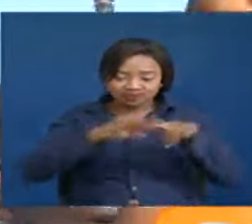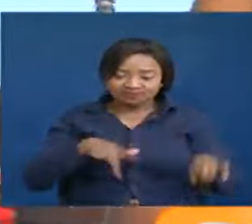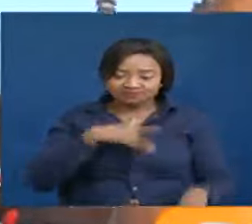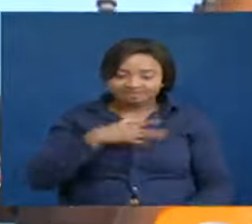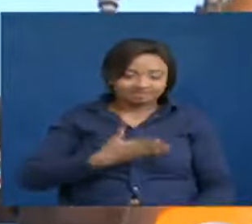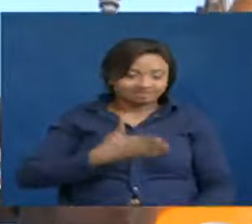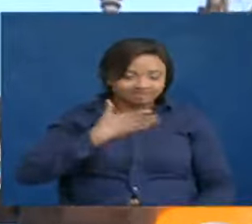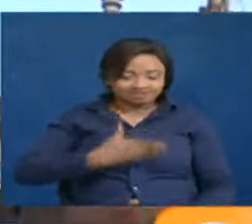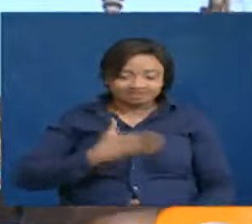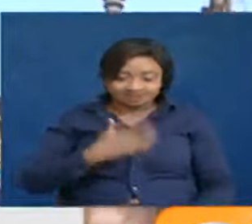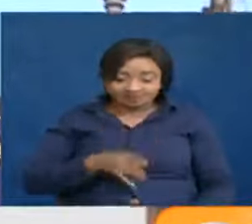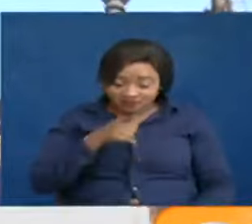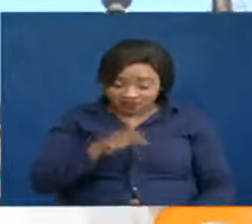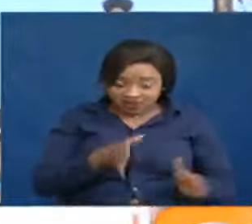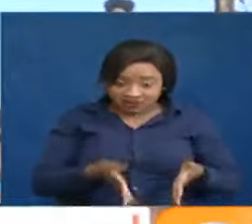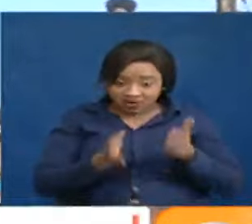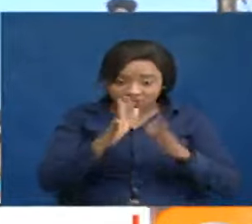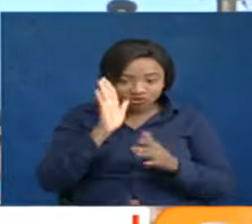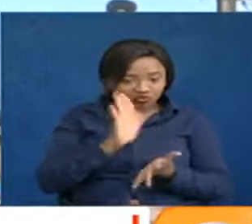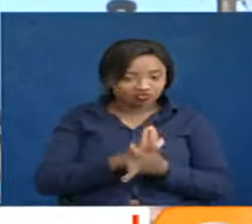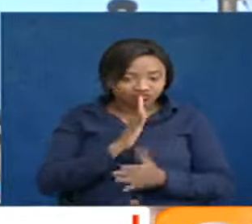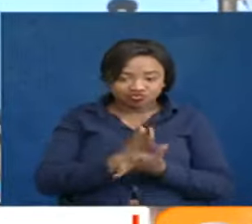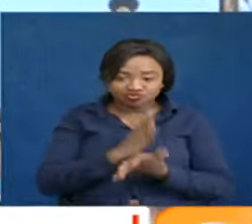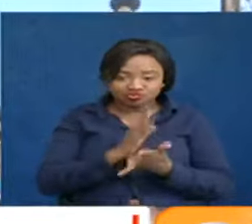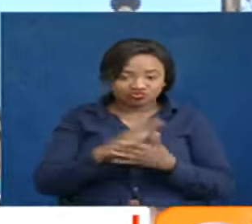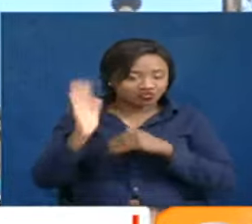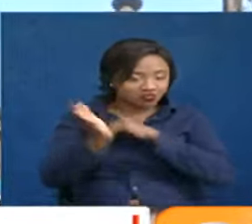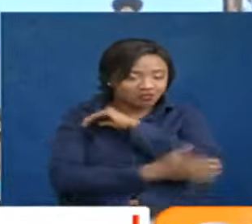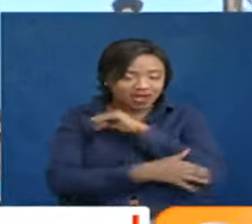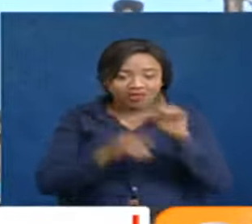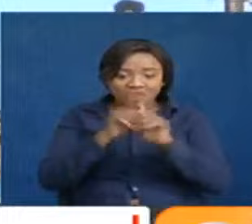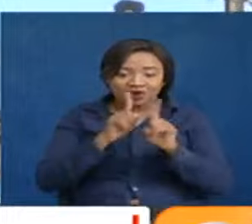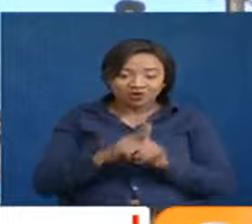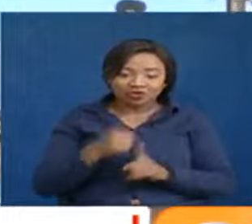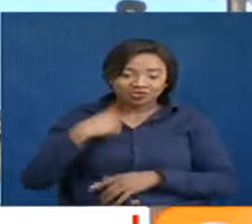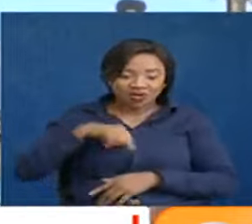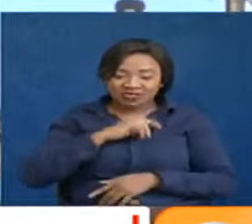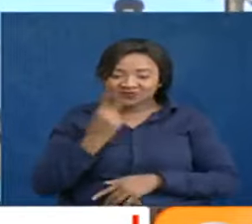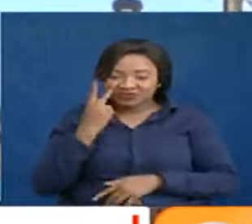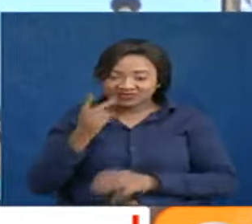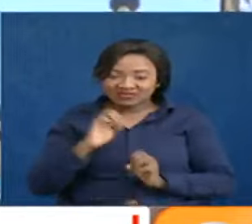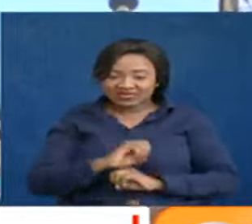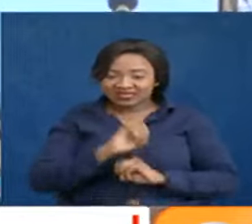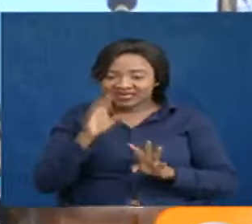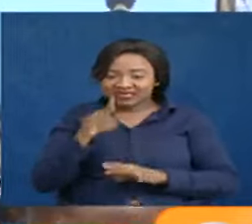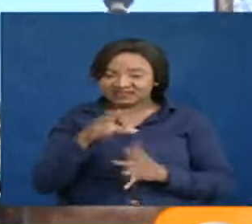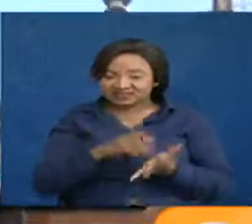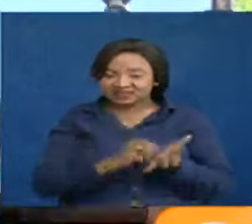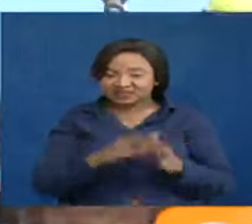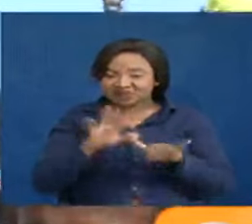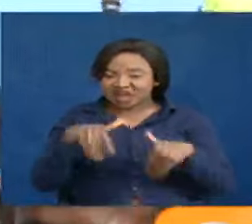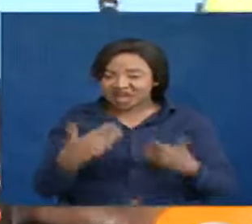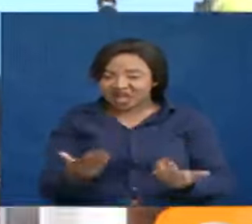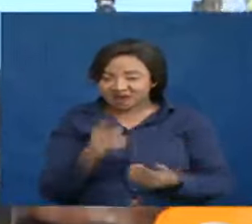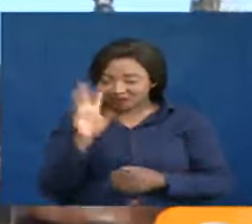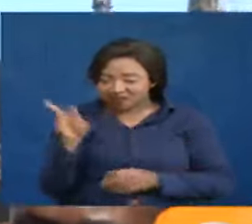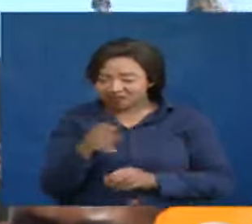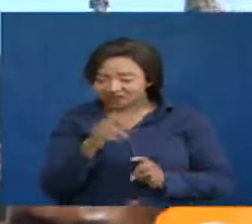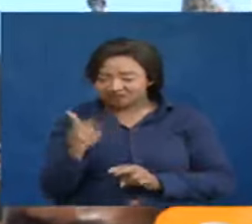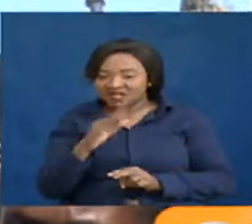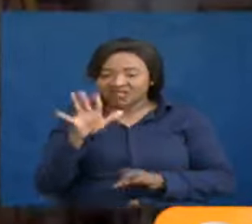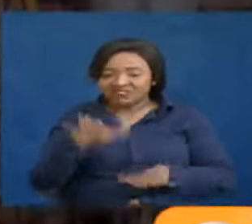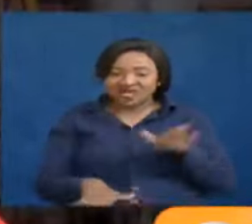imekuwa gatu mbaya. Wasee wamekuwa as in kuna katu sijui aje. Unaona tu venye kuna kata venye unaangalia kidogo kidogo